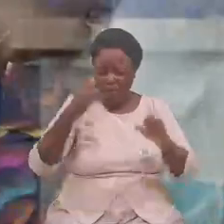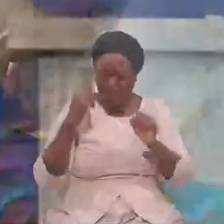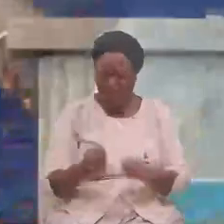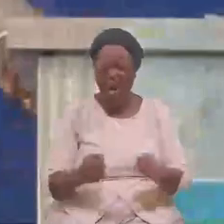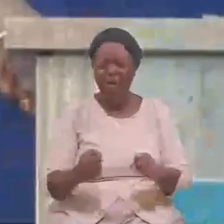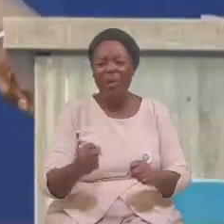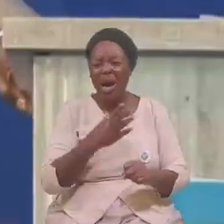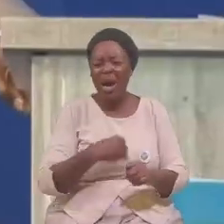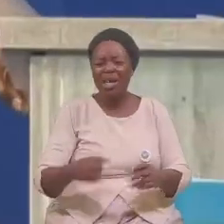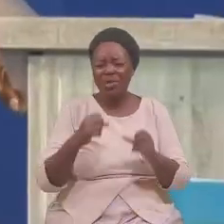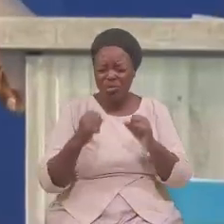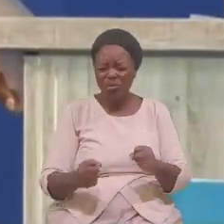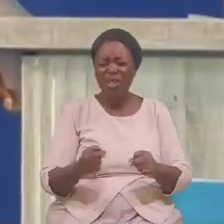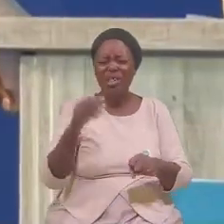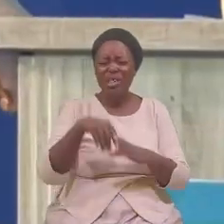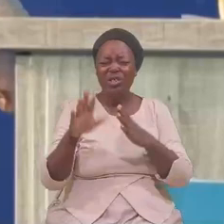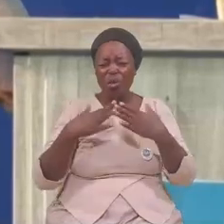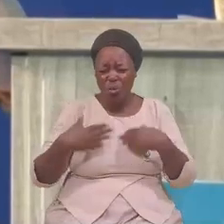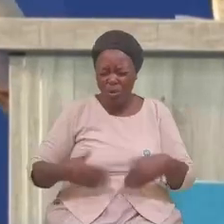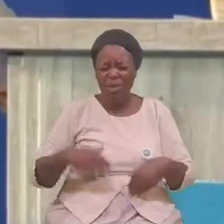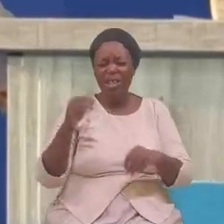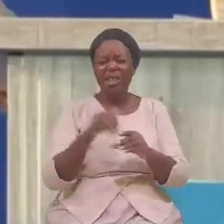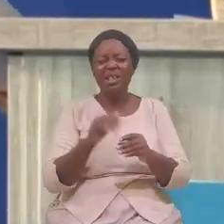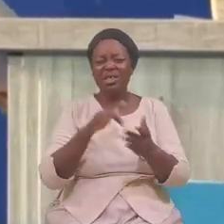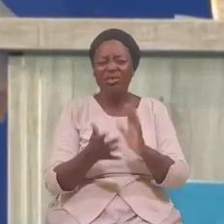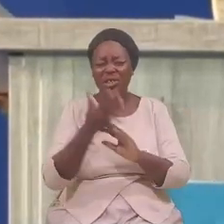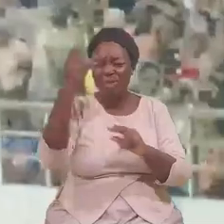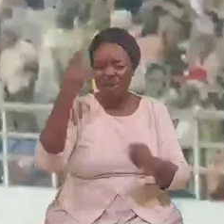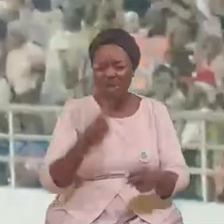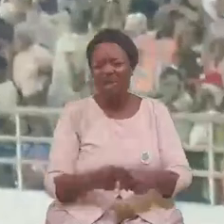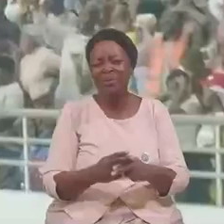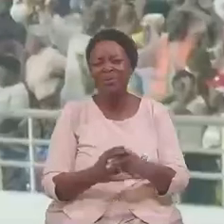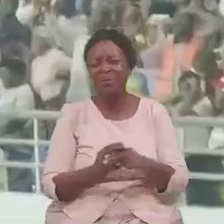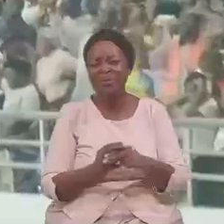et la force dans votre corps maintenant au nom de Jésus.